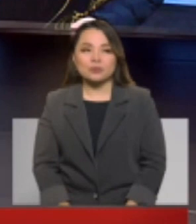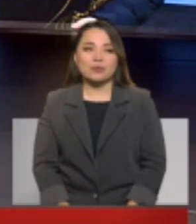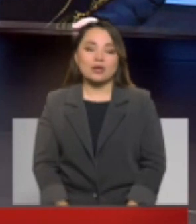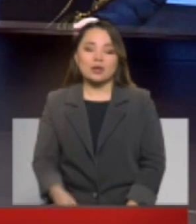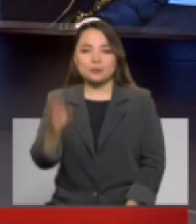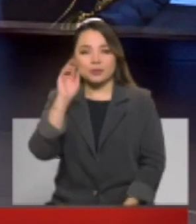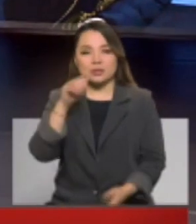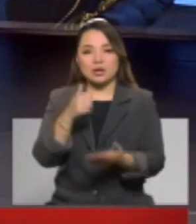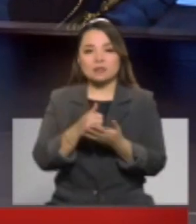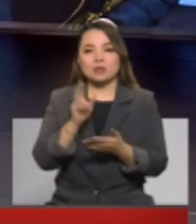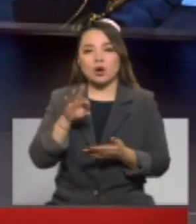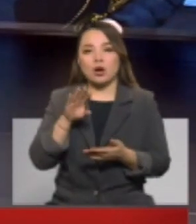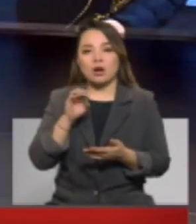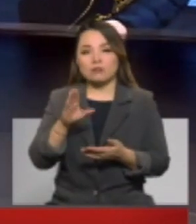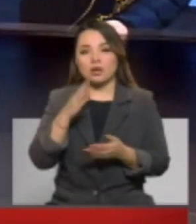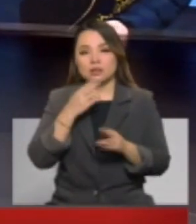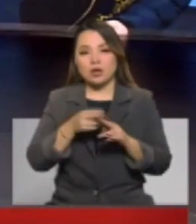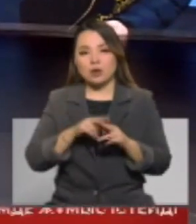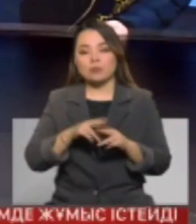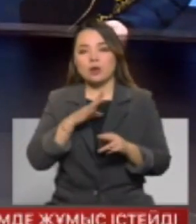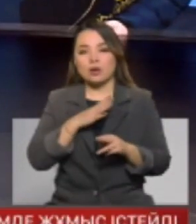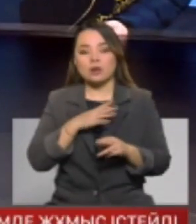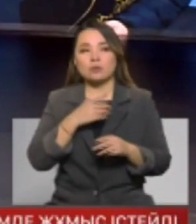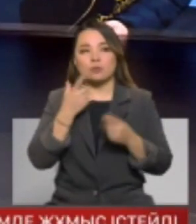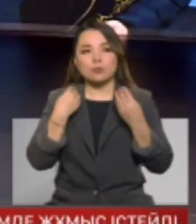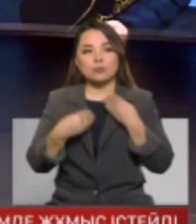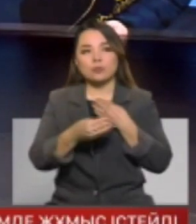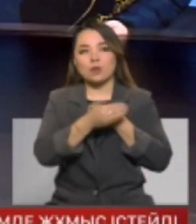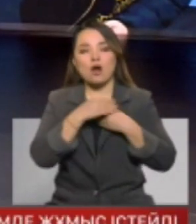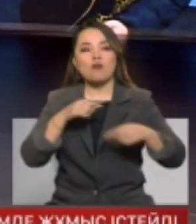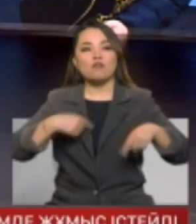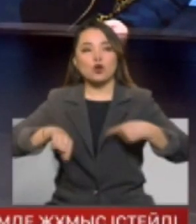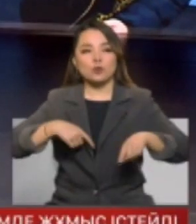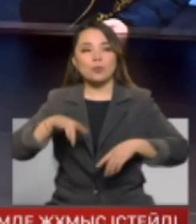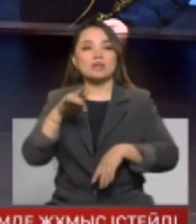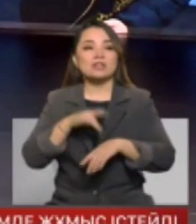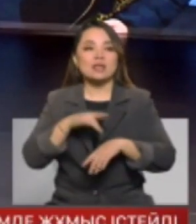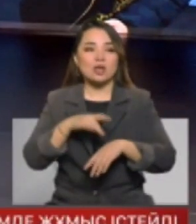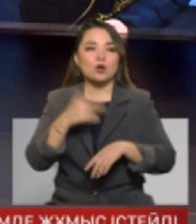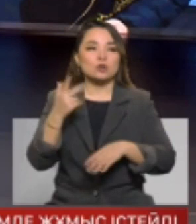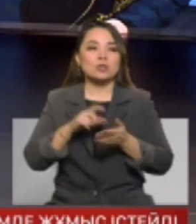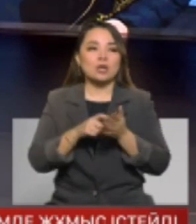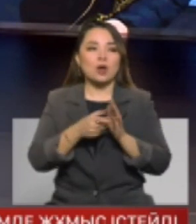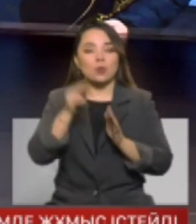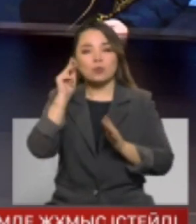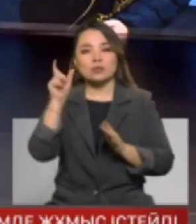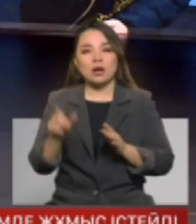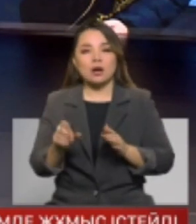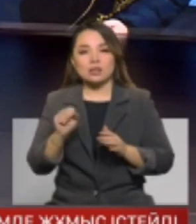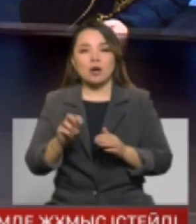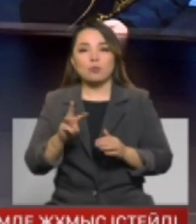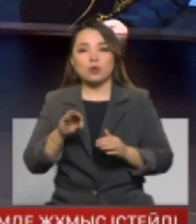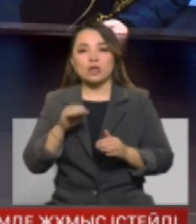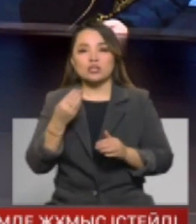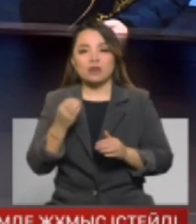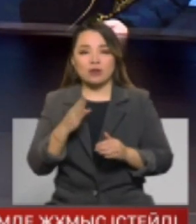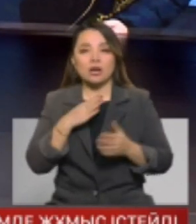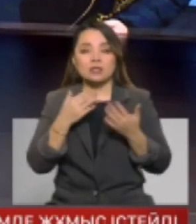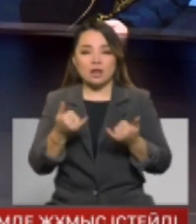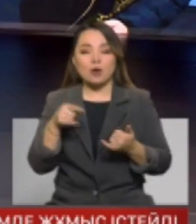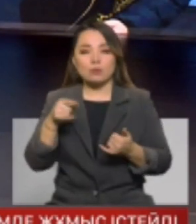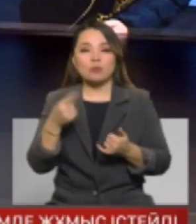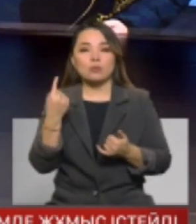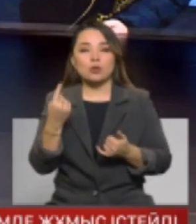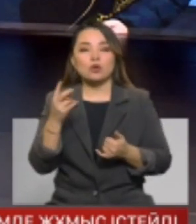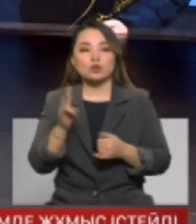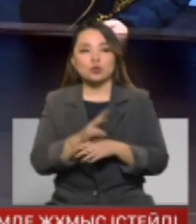Сондай-ақ мемлекет басшысы Қасым-Жомарт Тоқаев мойын орағыш сыйлаған футбол жанкүйері 3-ші сынып оқушысы Арстан Мотышев бүгін 1001